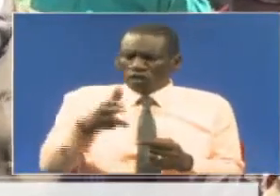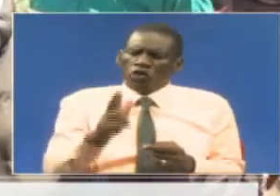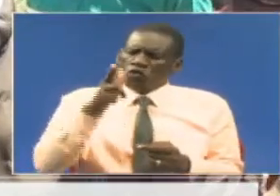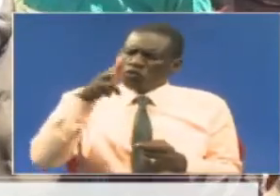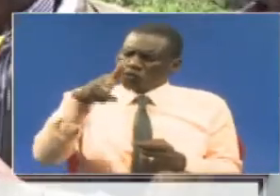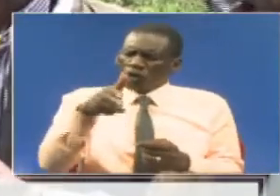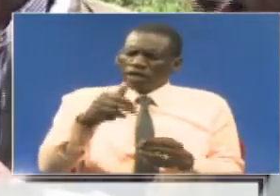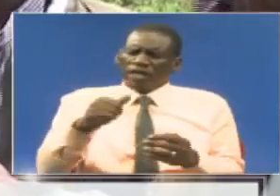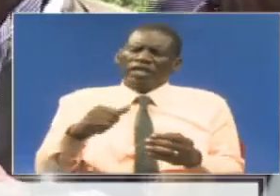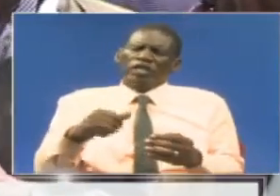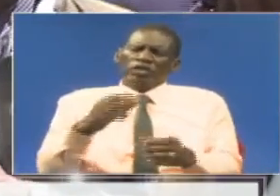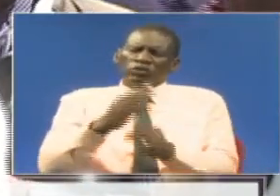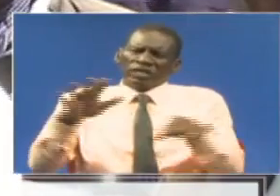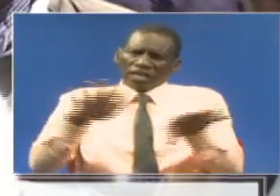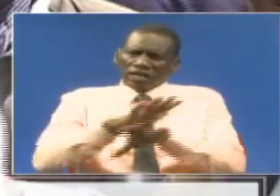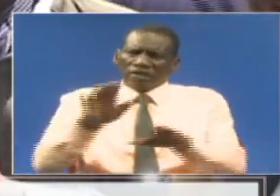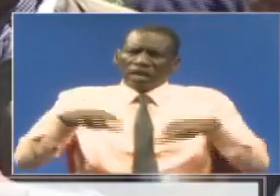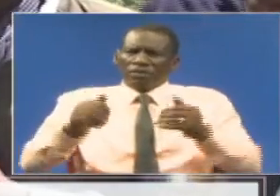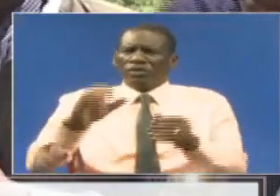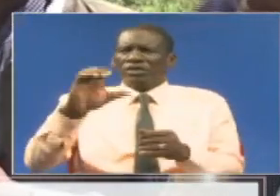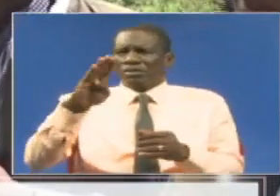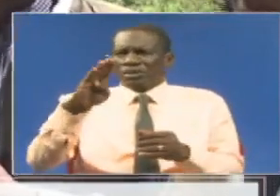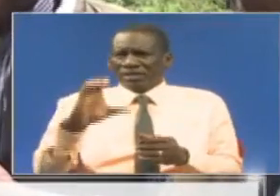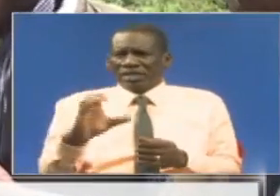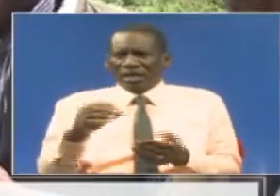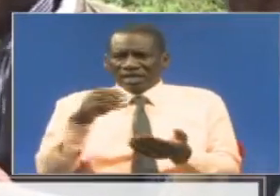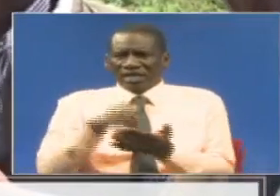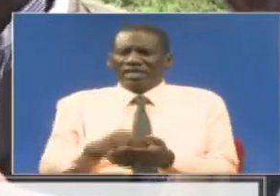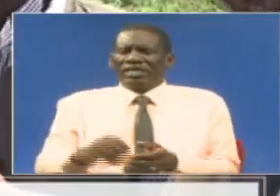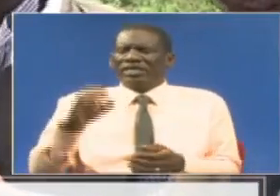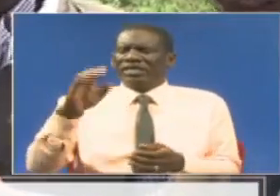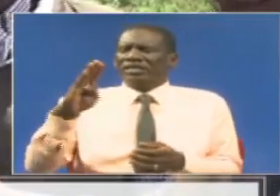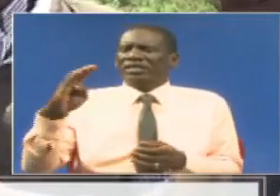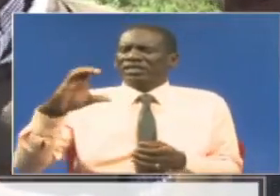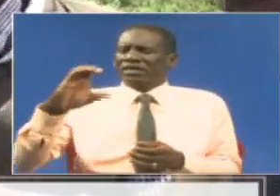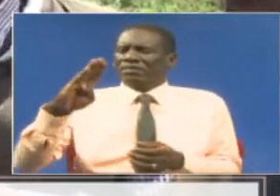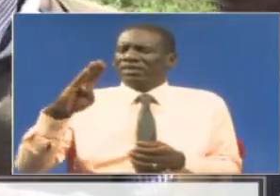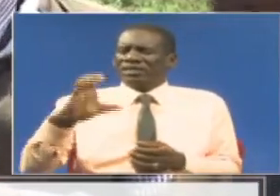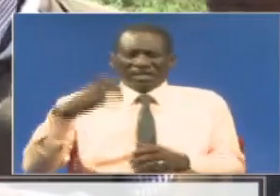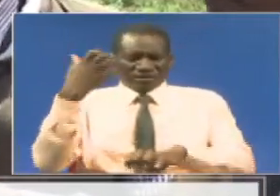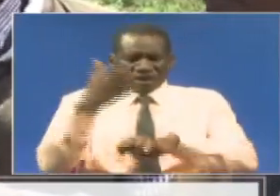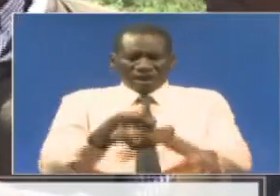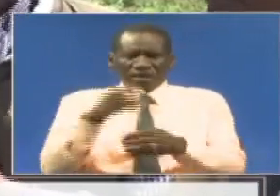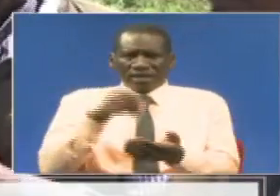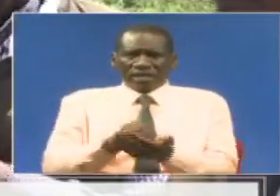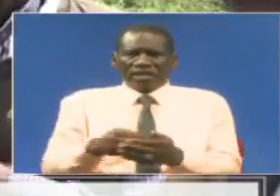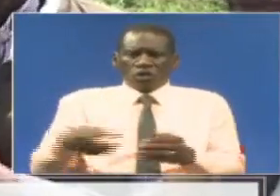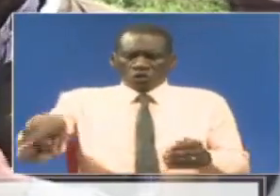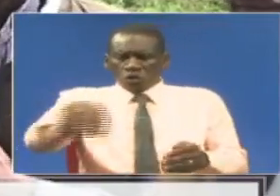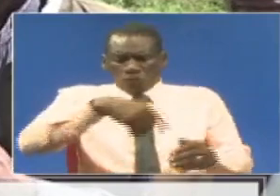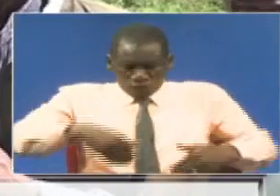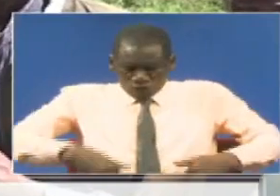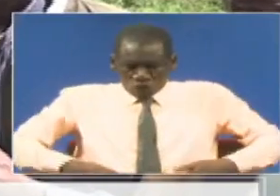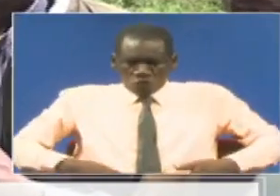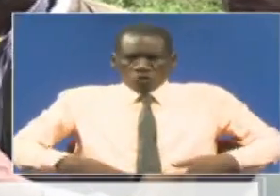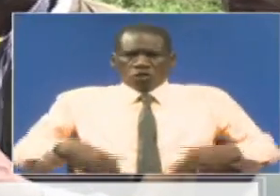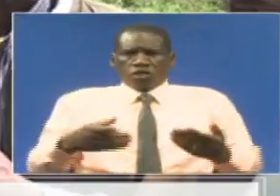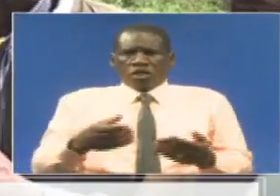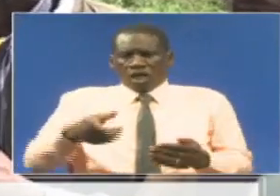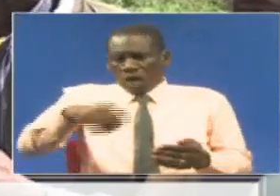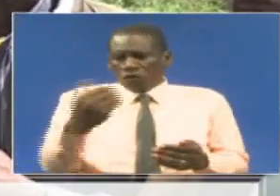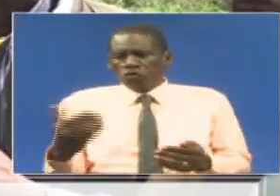ya kila kitu. Tena maneno ya CPC imekuwa ngumu sana. Vile sisi vijana, watoto wetu tumeenda